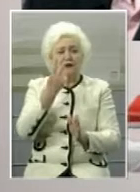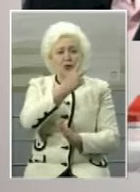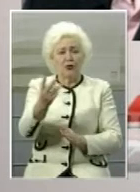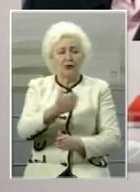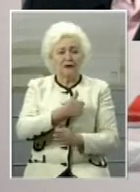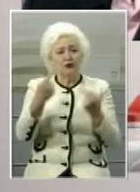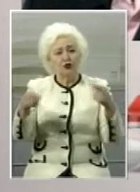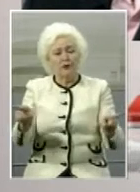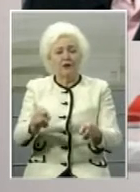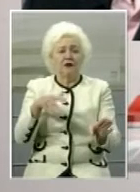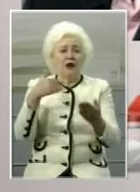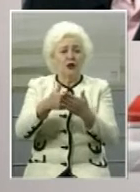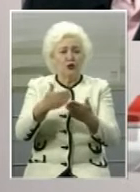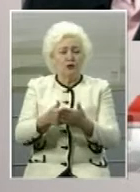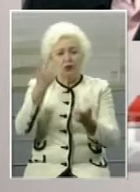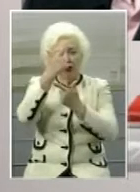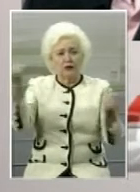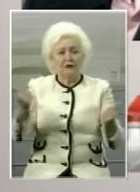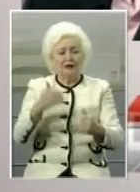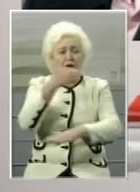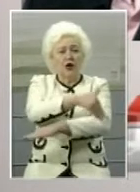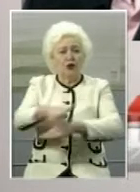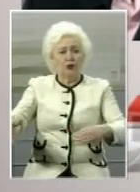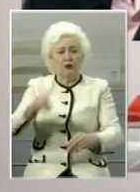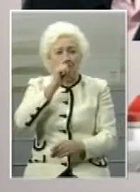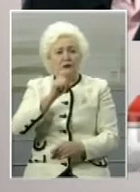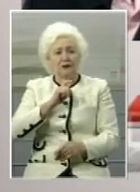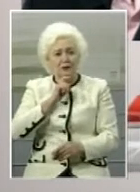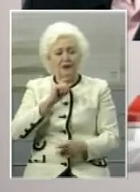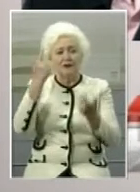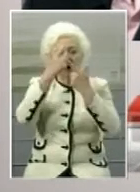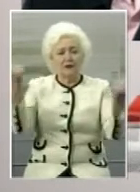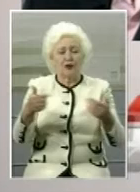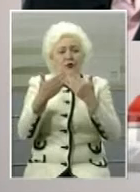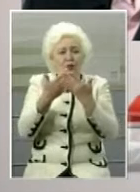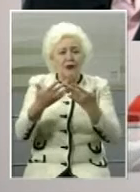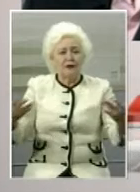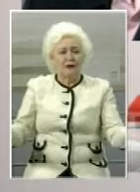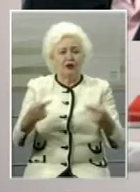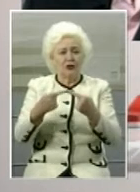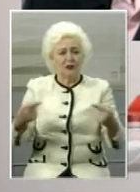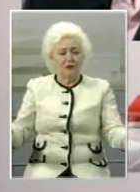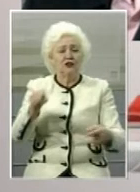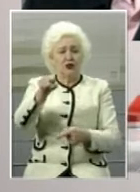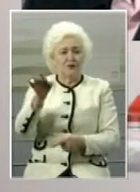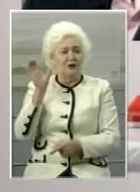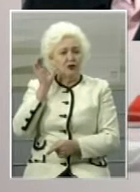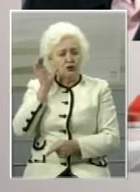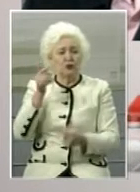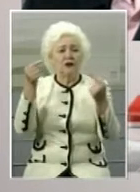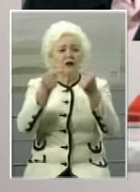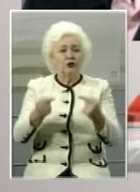Кирилі стосовно там і заявляють про кордони незрозумілі, заявляють інші речі. Хоча навіть ви чули